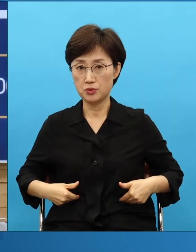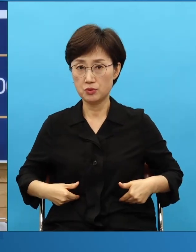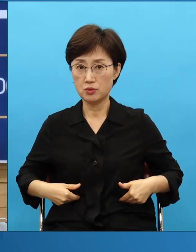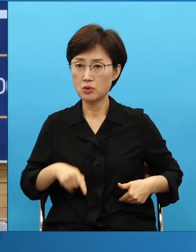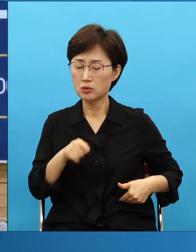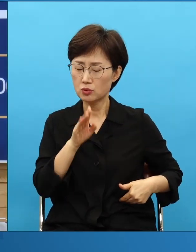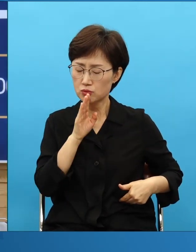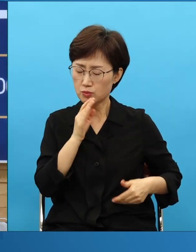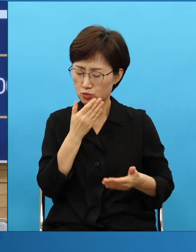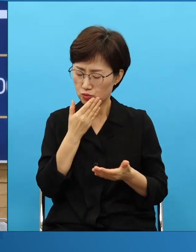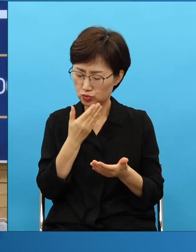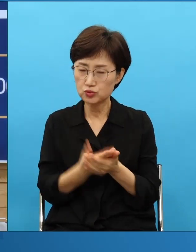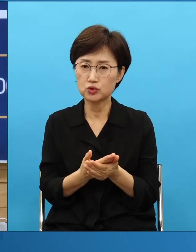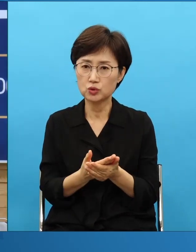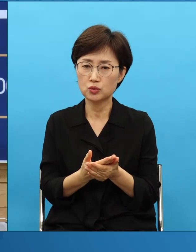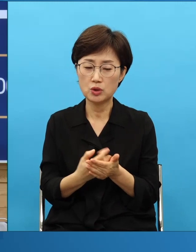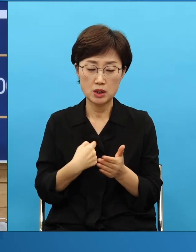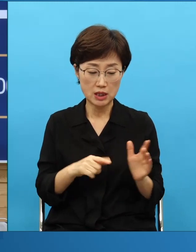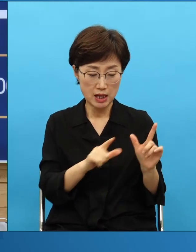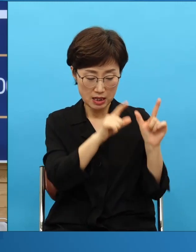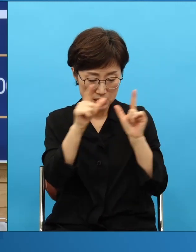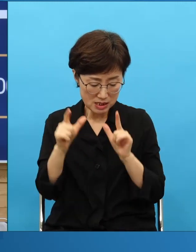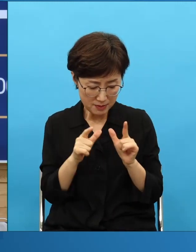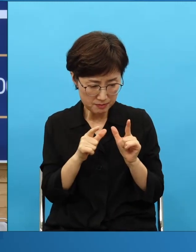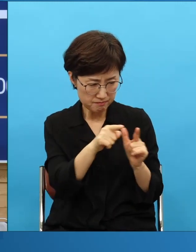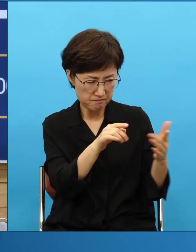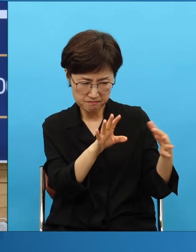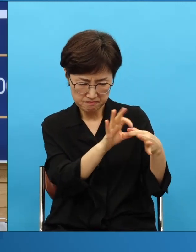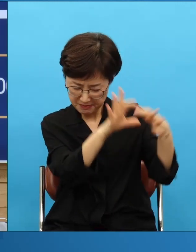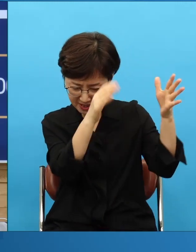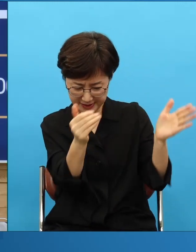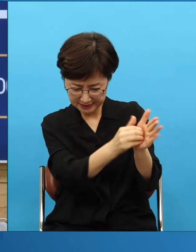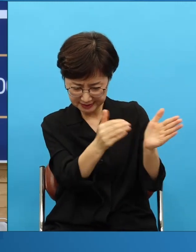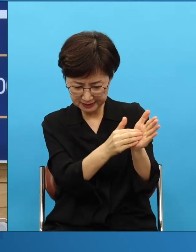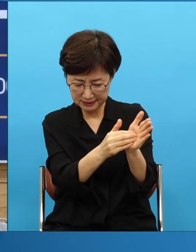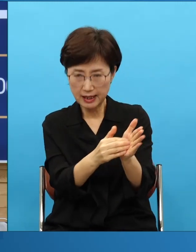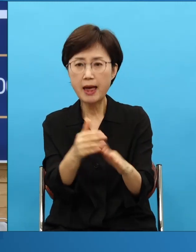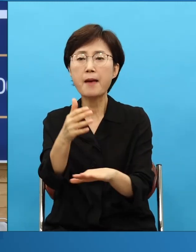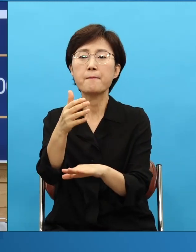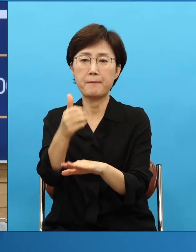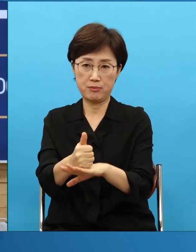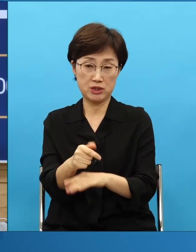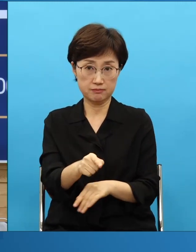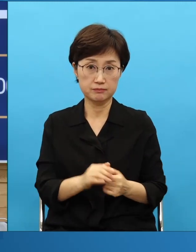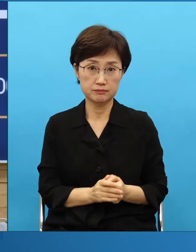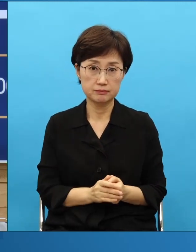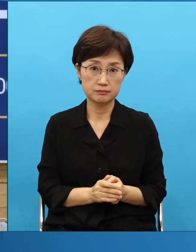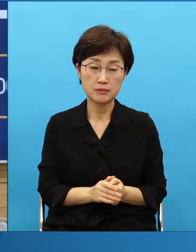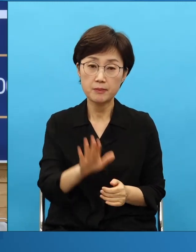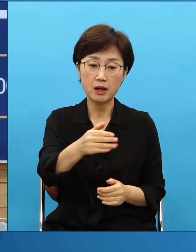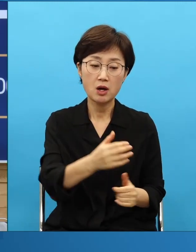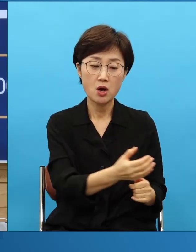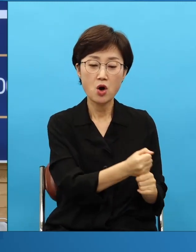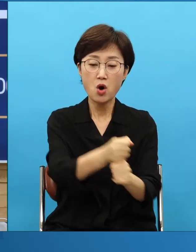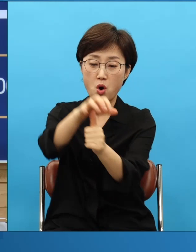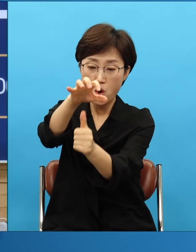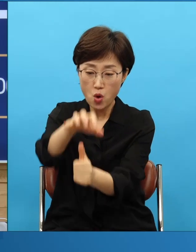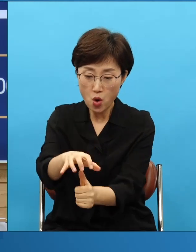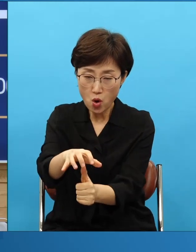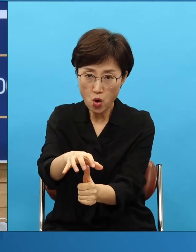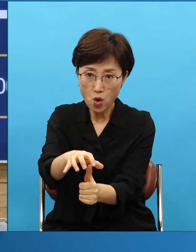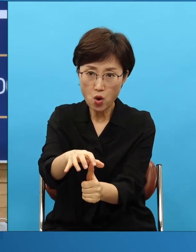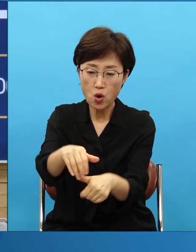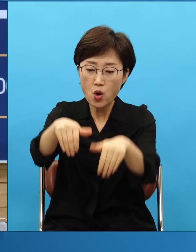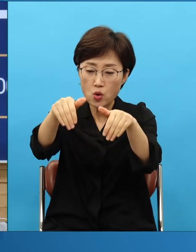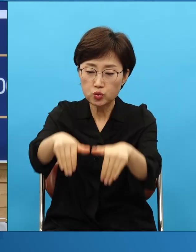중요한 마무리입니다. This is a very important end. 노예 포로 속국됐을 때마다 하나님은